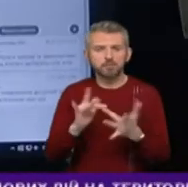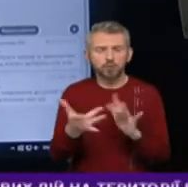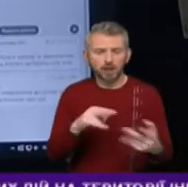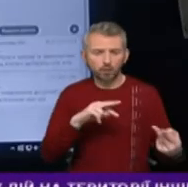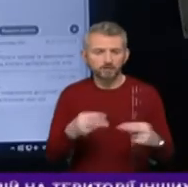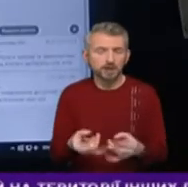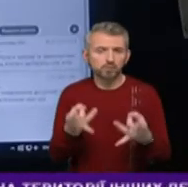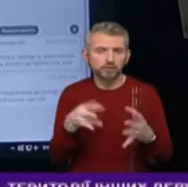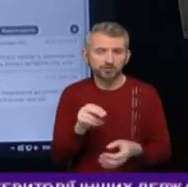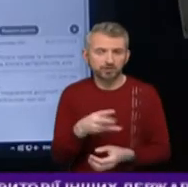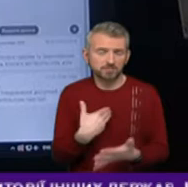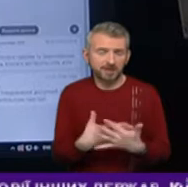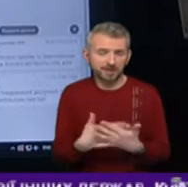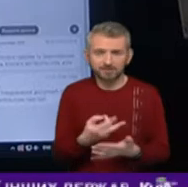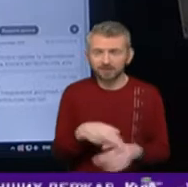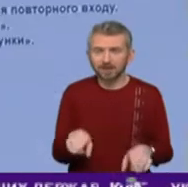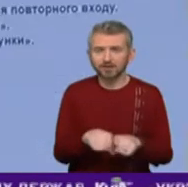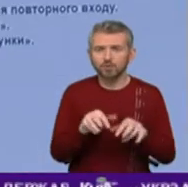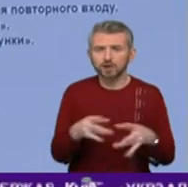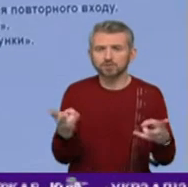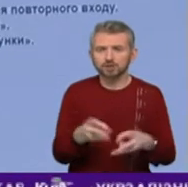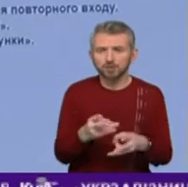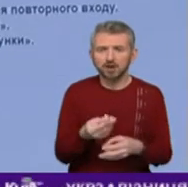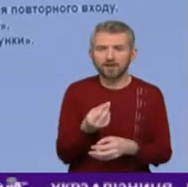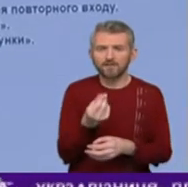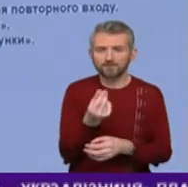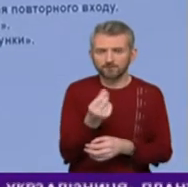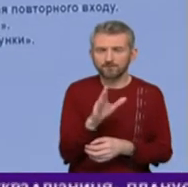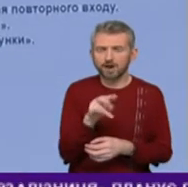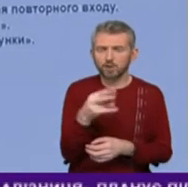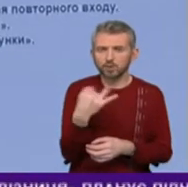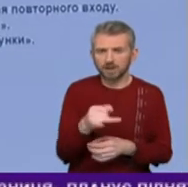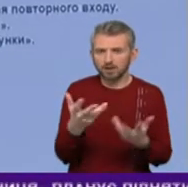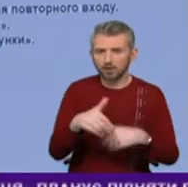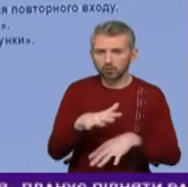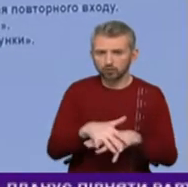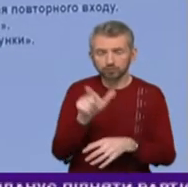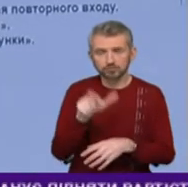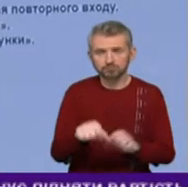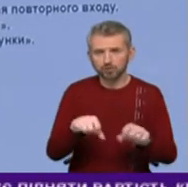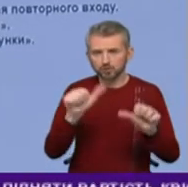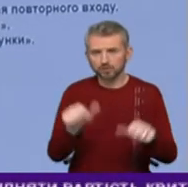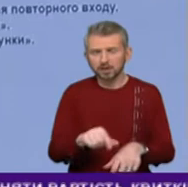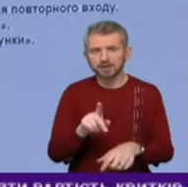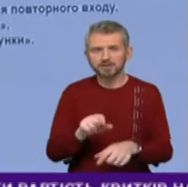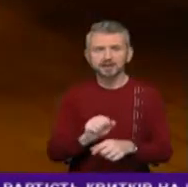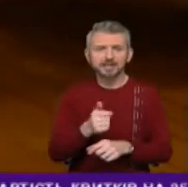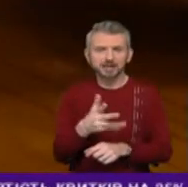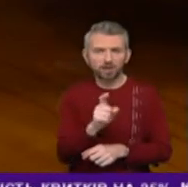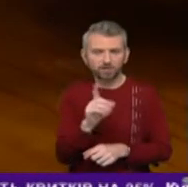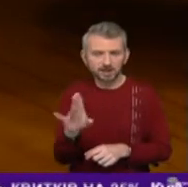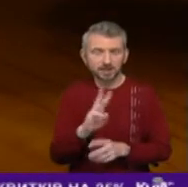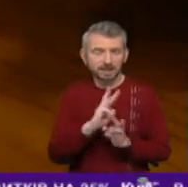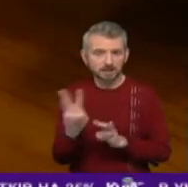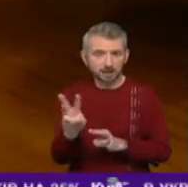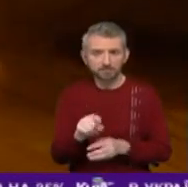онлайн-конвертації простіша, ніж здається. Для таких операцій знадобиться валютний рахунок. Клієнт банку може оформити його за кілька хвилин просто на сайті.